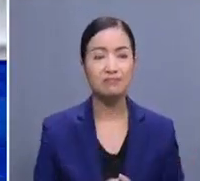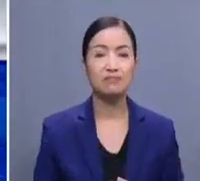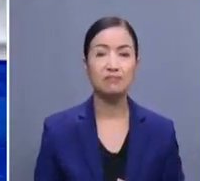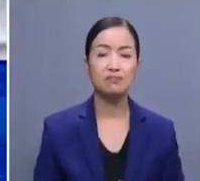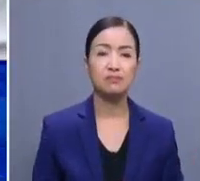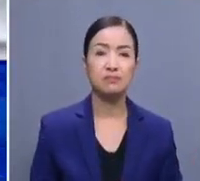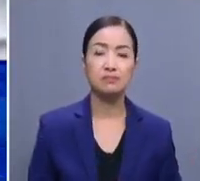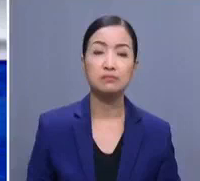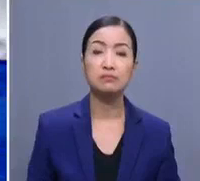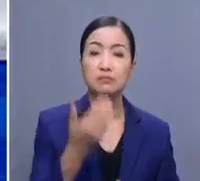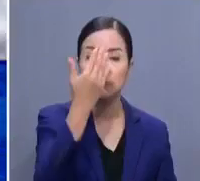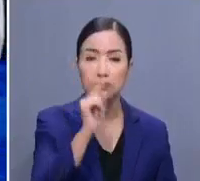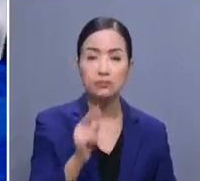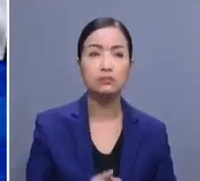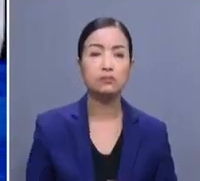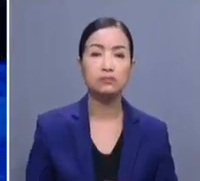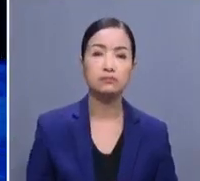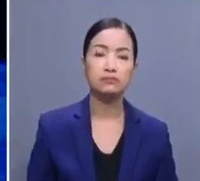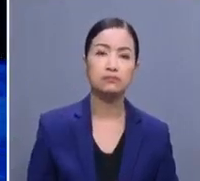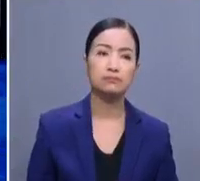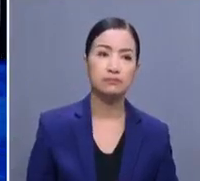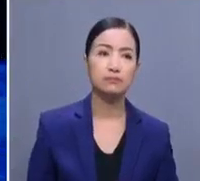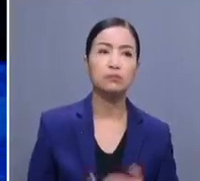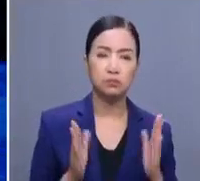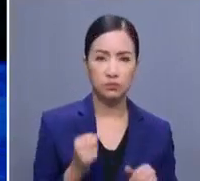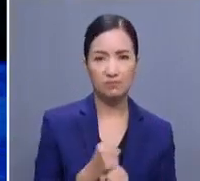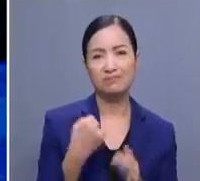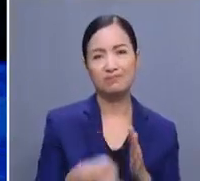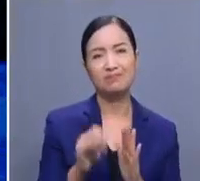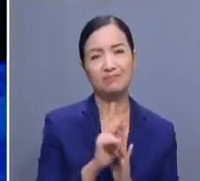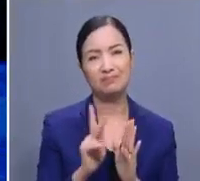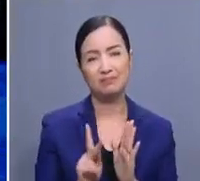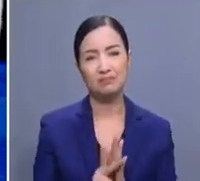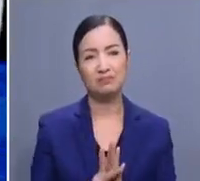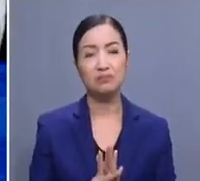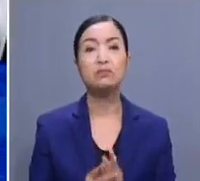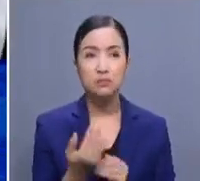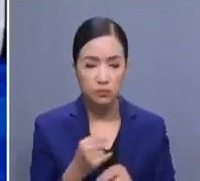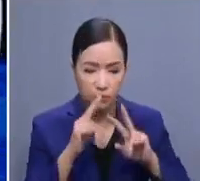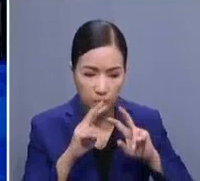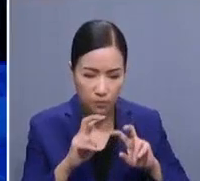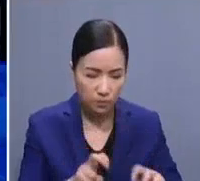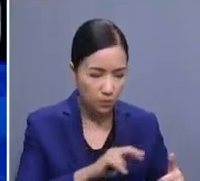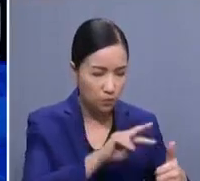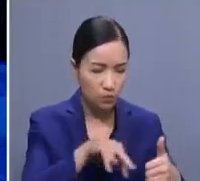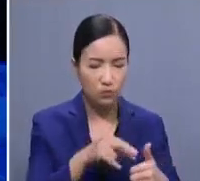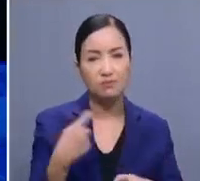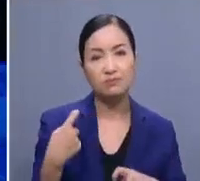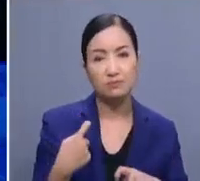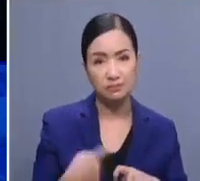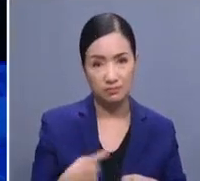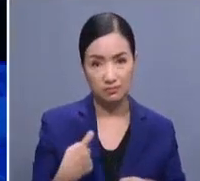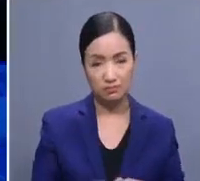ใหม่นี้เพราะว่าคุณหมอบอกว่าเกิดจากคนที่กระทำผิดกฎหมายทำให้การสอบสวนโรคและการควบคุมเนี่ยมันทำ